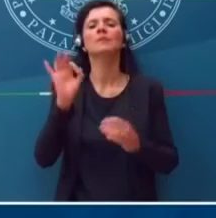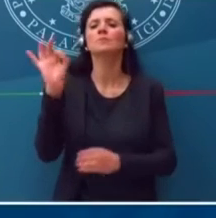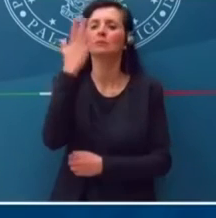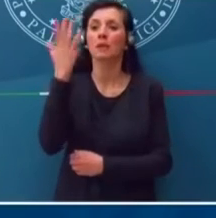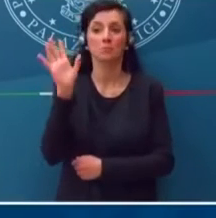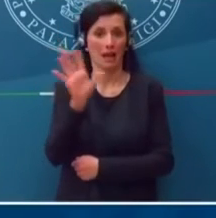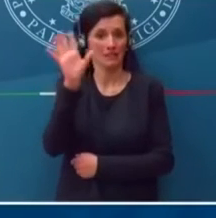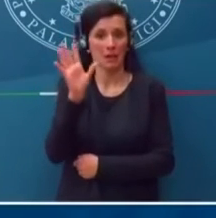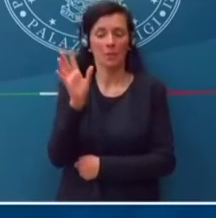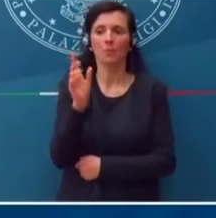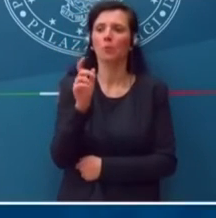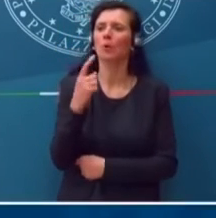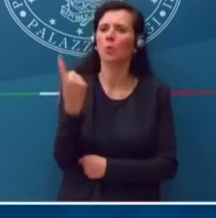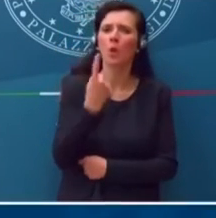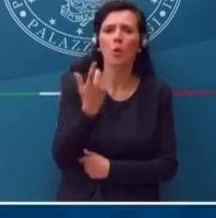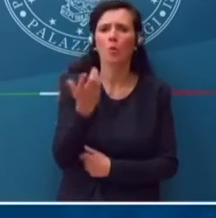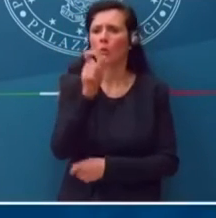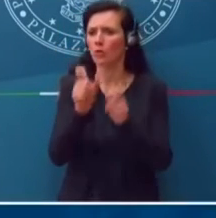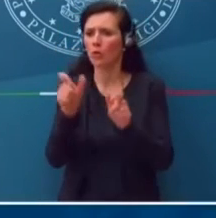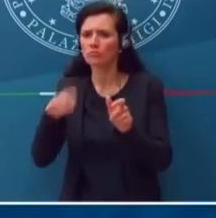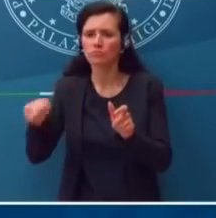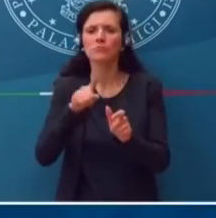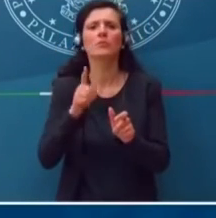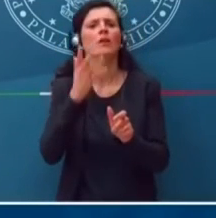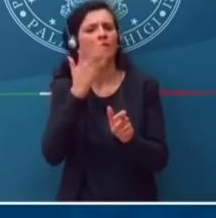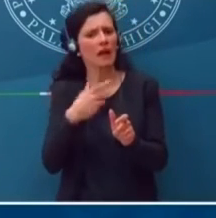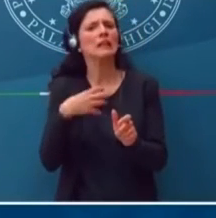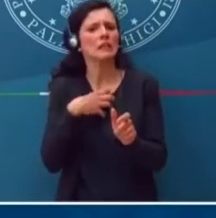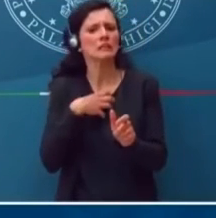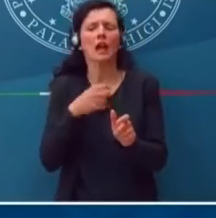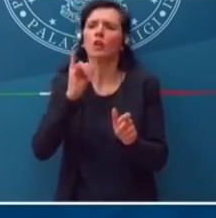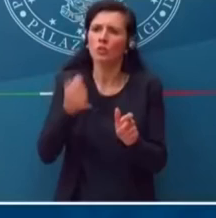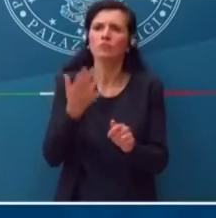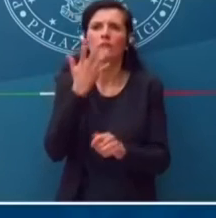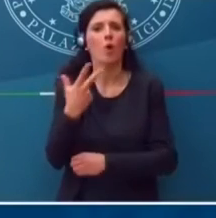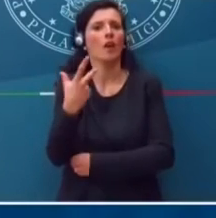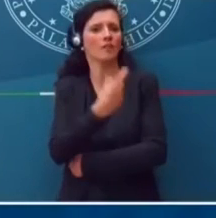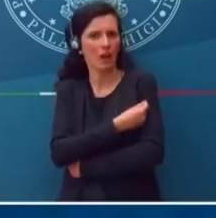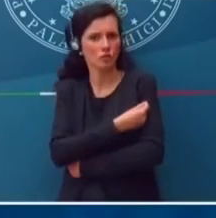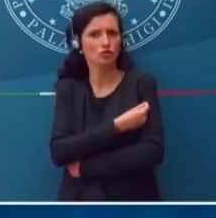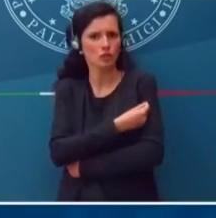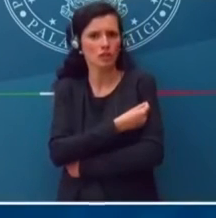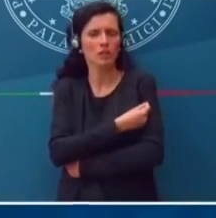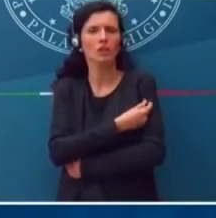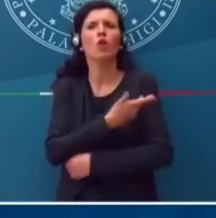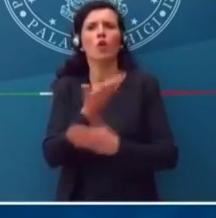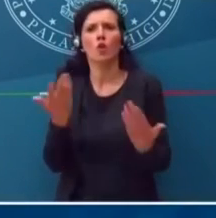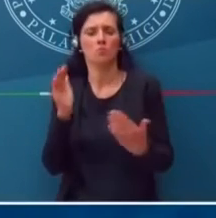qualcuno poi ha il desiderio di essere vaccinato in prospettiva, una